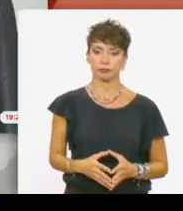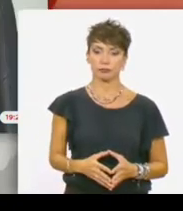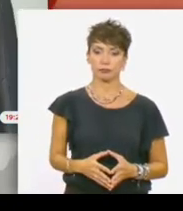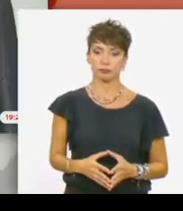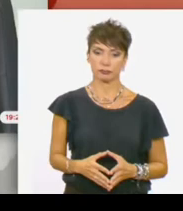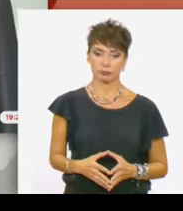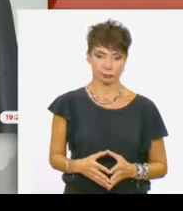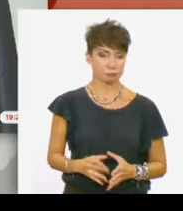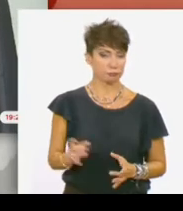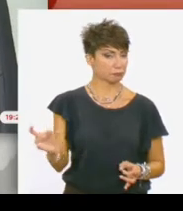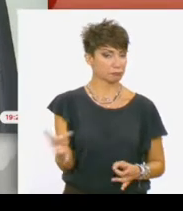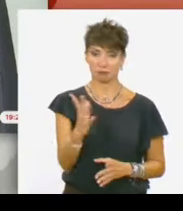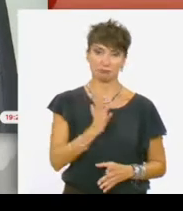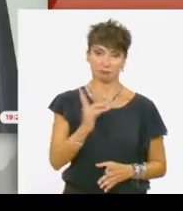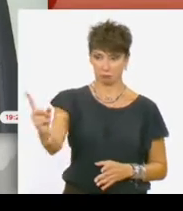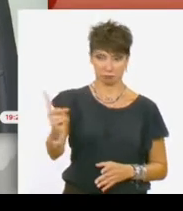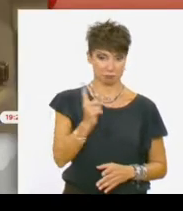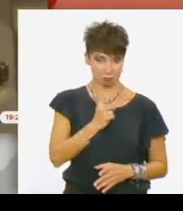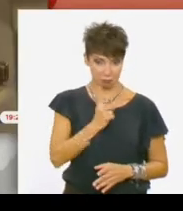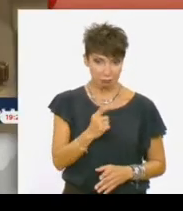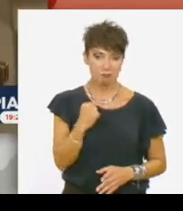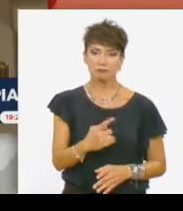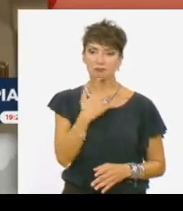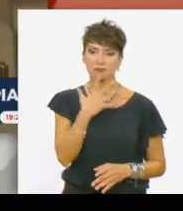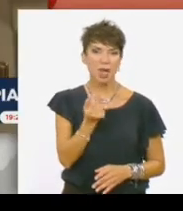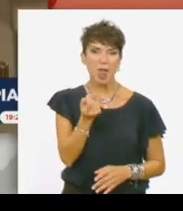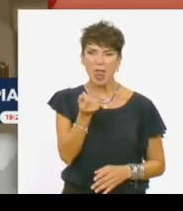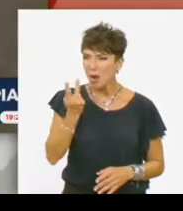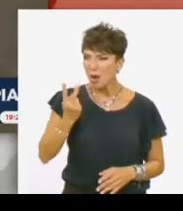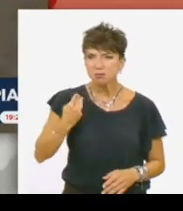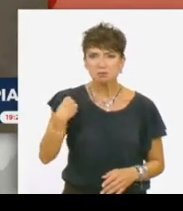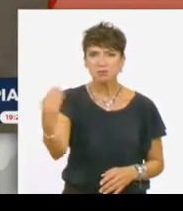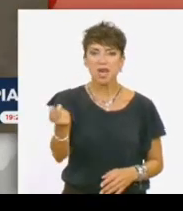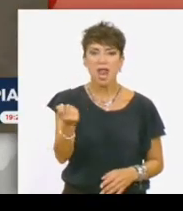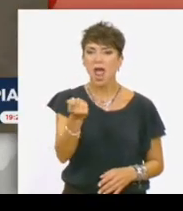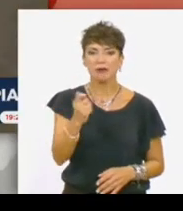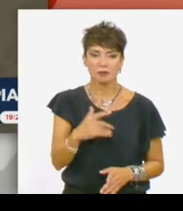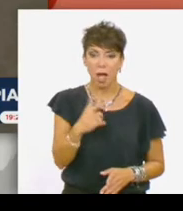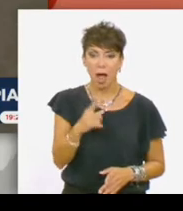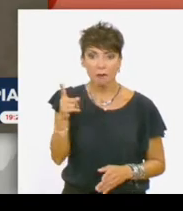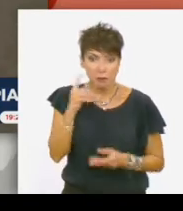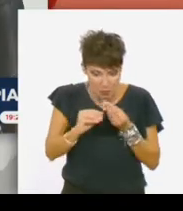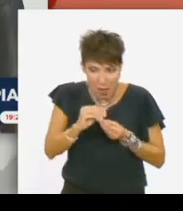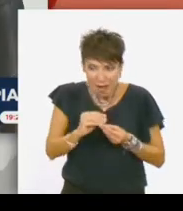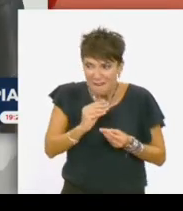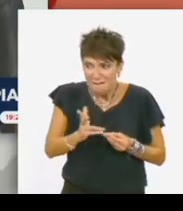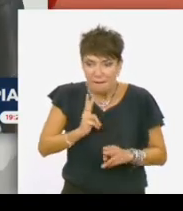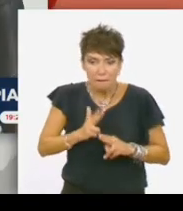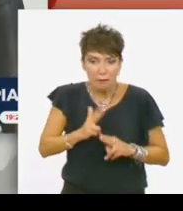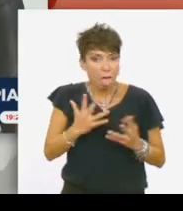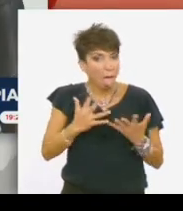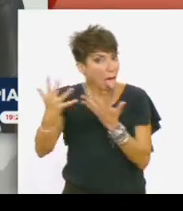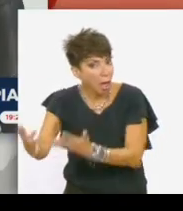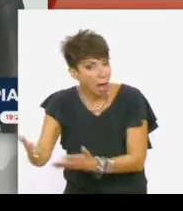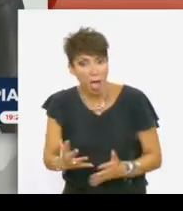Μου έχει έρθει περιστατικό και μου πήρε πολύ λίγα χρήματα, αλλά για αυτούς είναι σημαντικά. 10